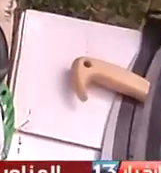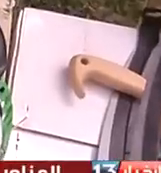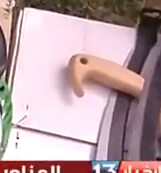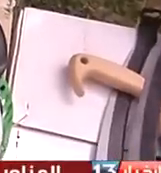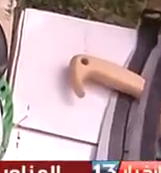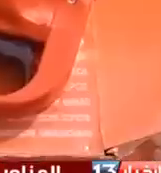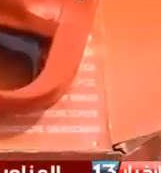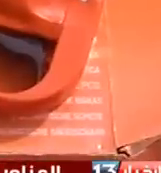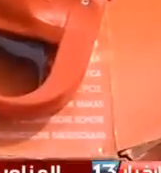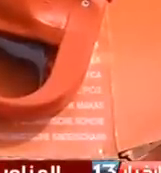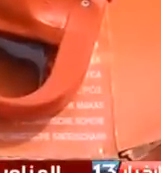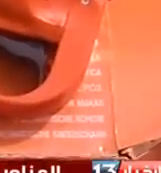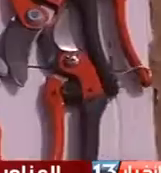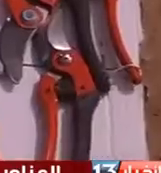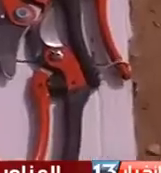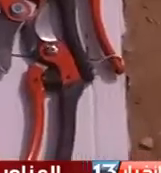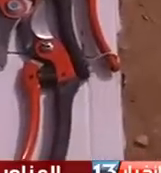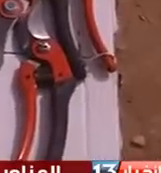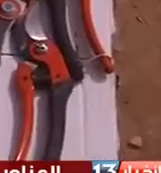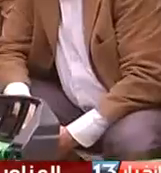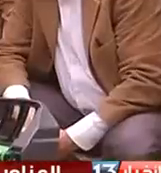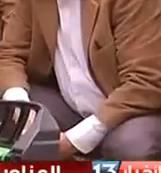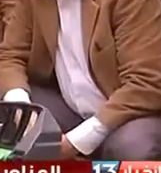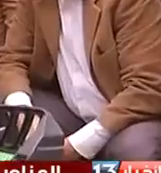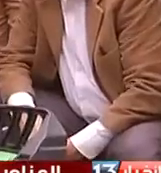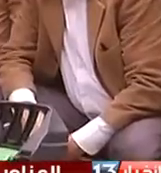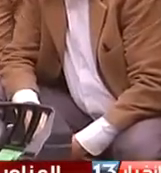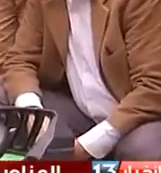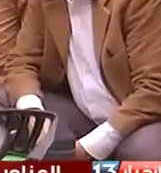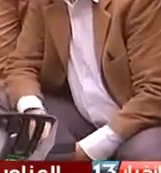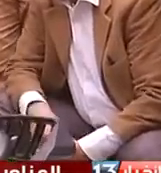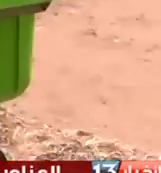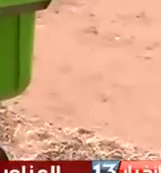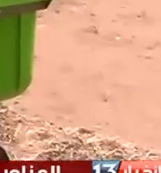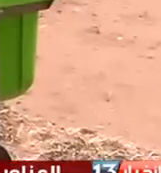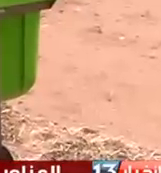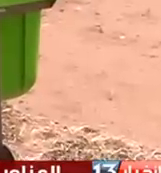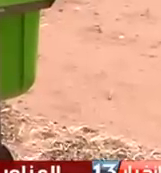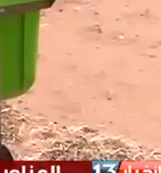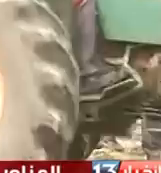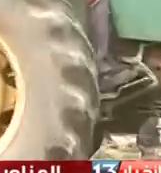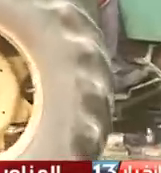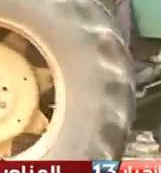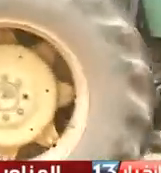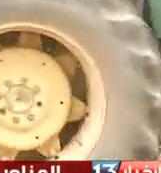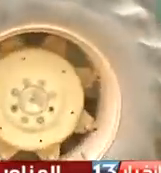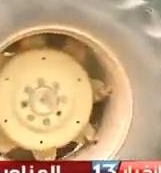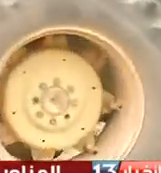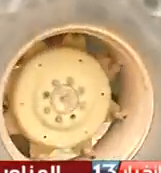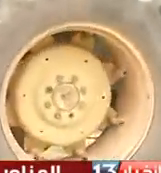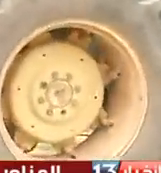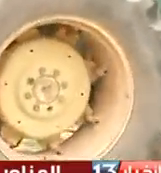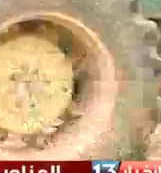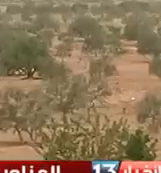5 شركات تعاضدية فلاحية بالقصرين تستفيد من معدات جديدة في إطار التعاون التونسي الألماني لتحسين جودة